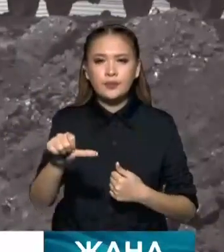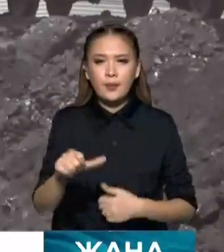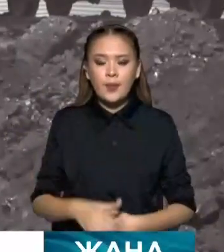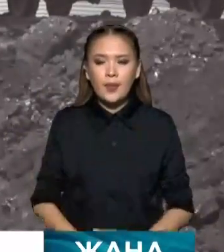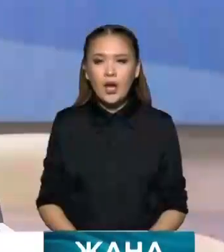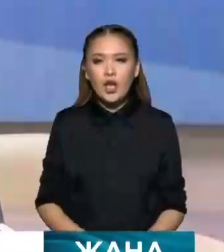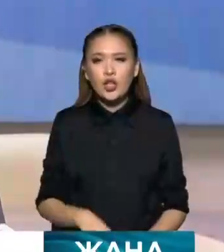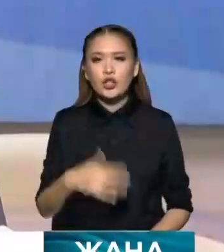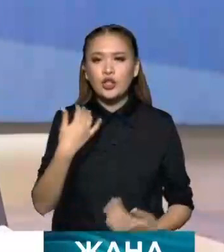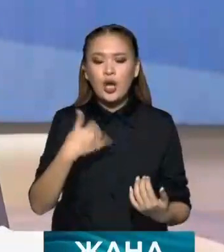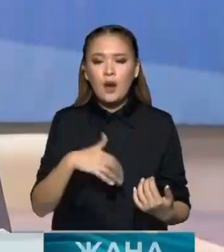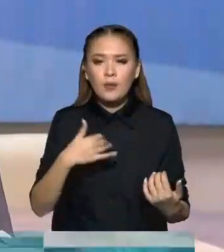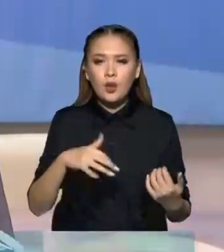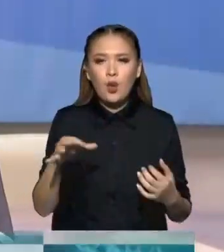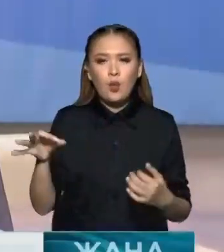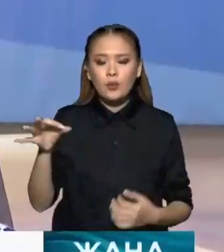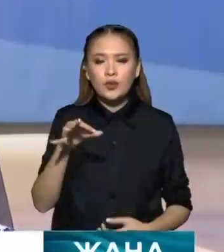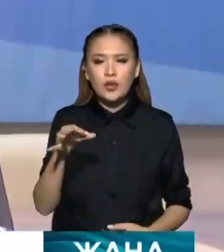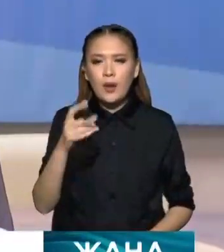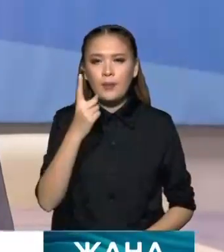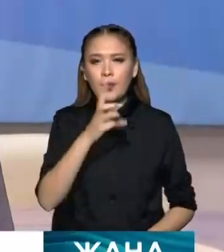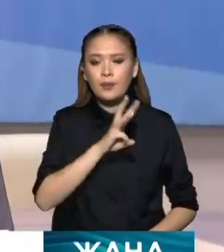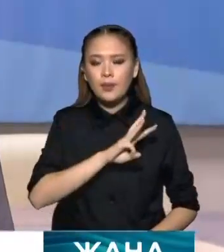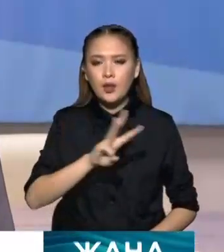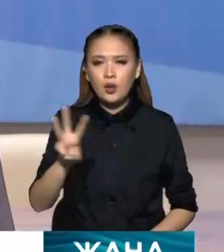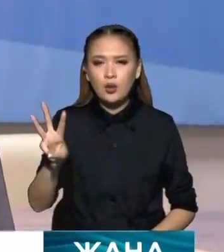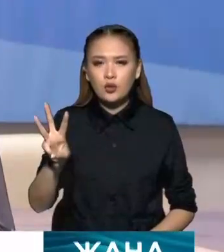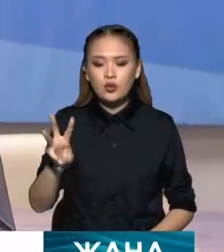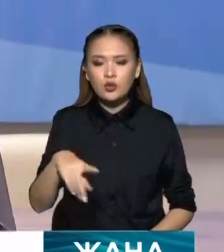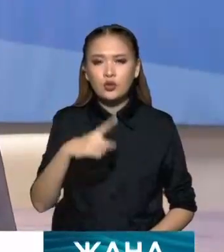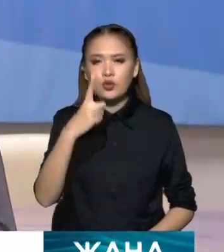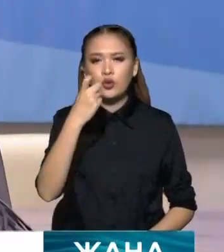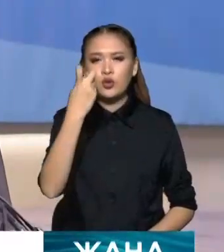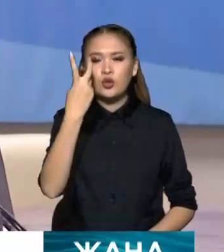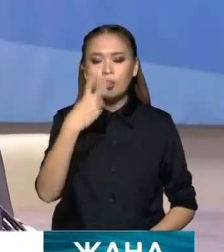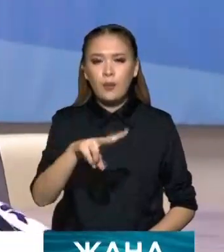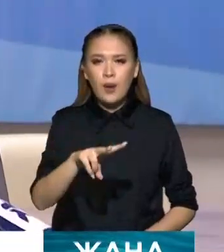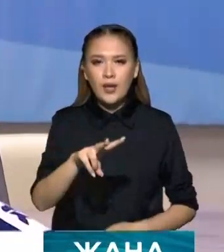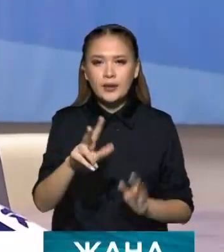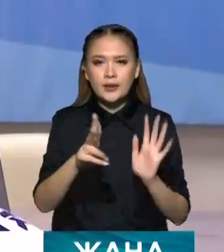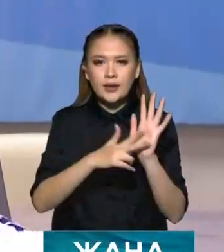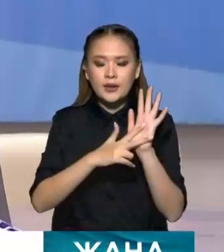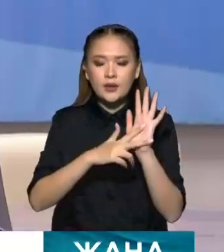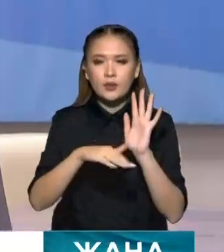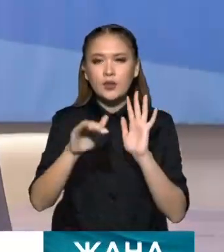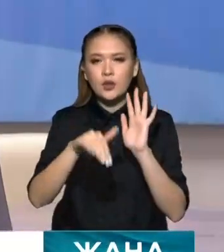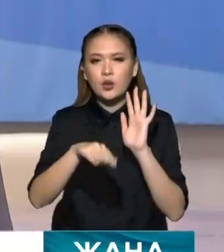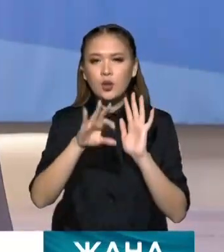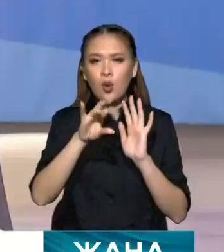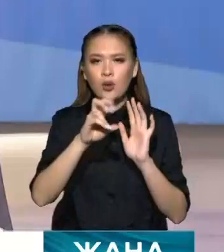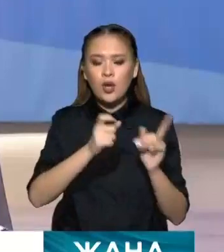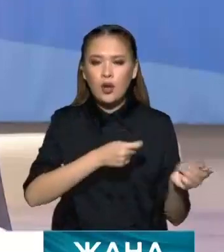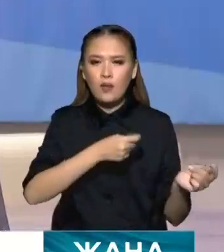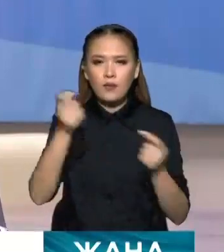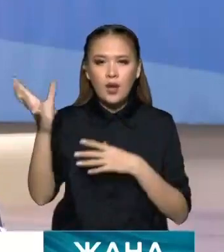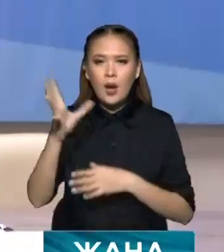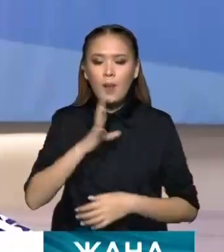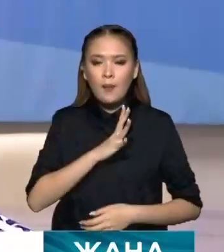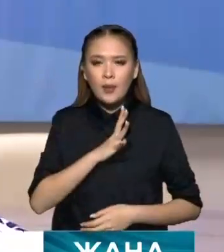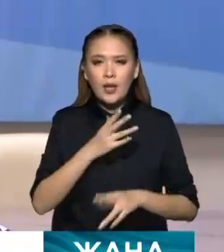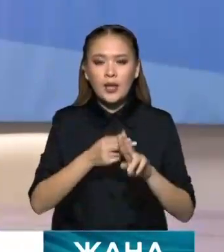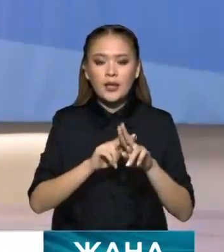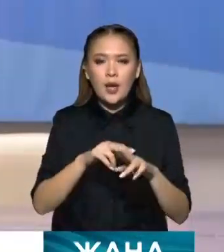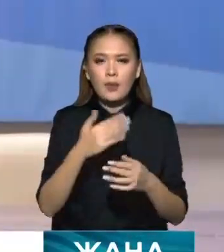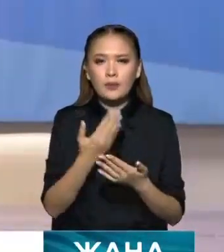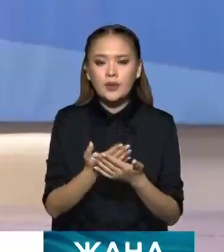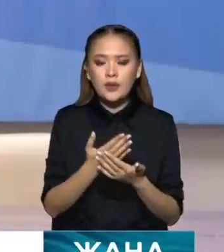облысынан биыл 1 миллион 128 мың тонна көмір шығарылған. Оның мысалы